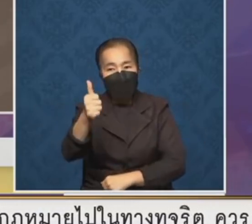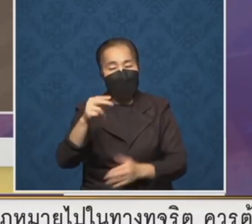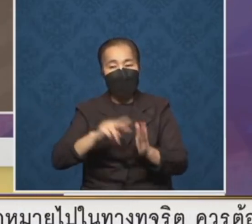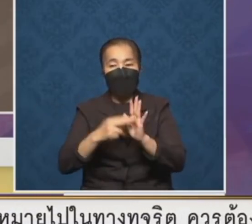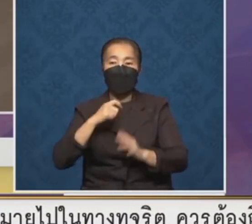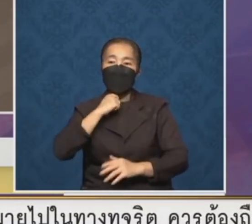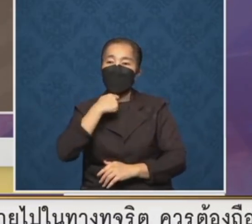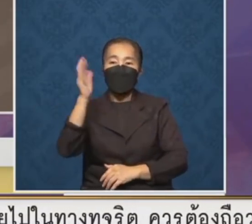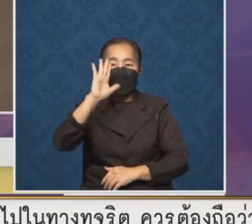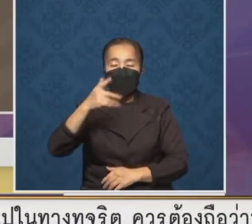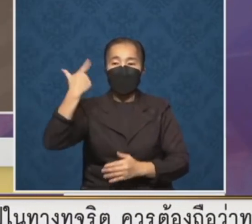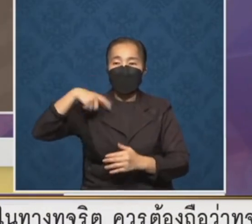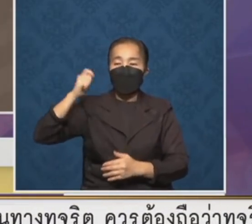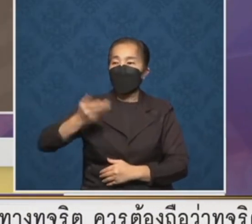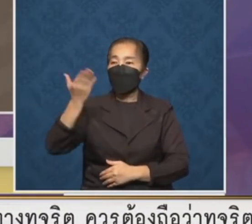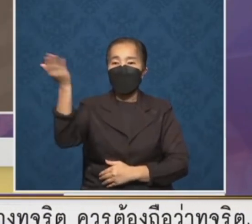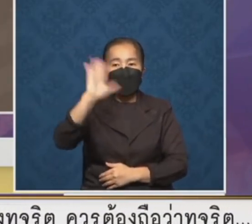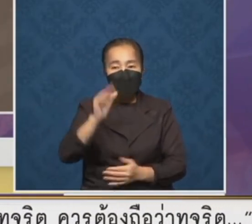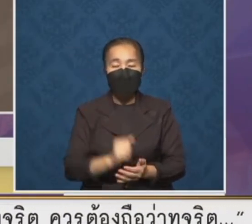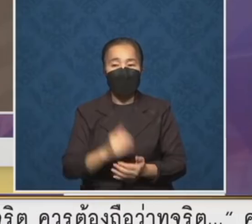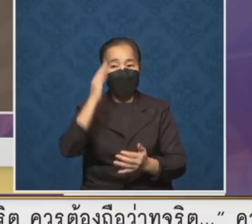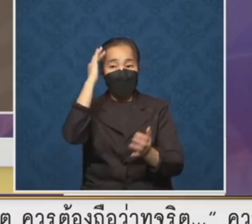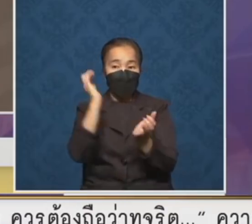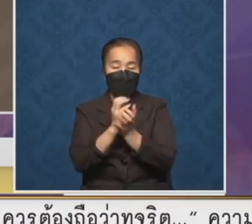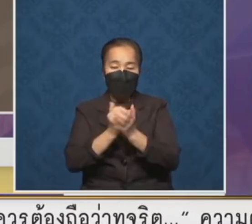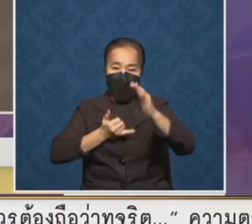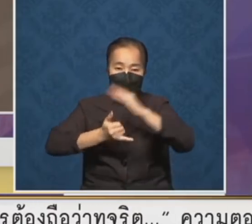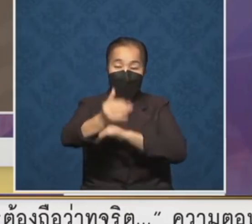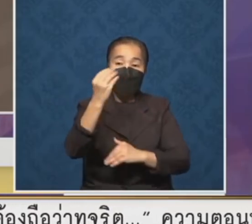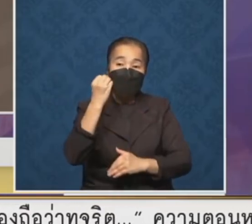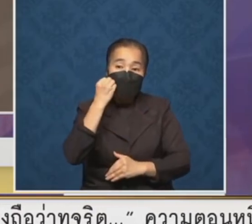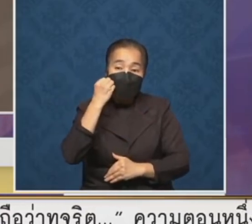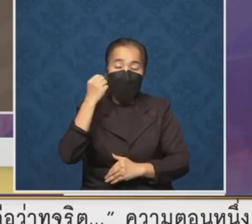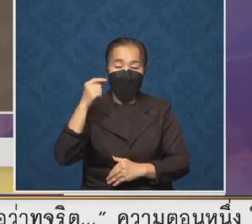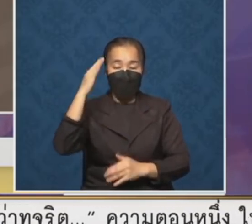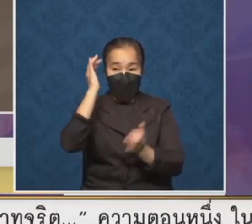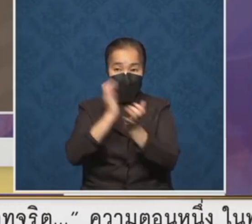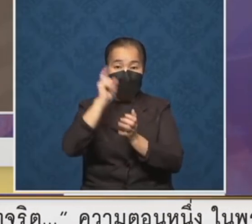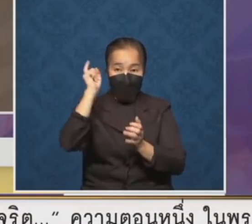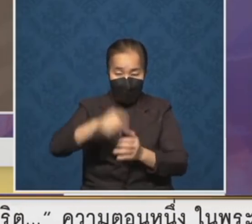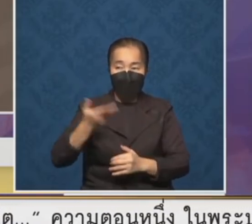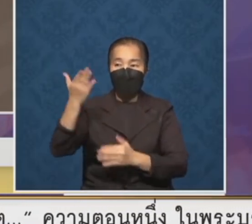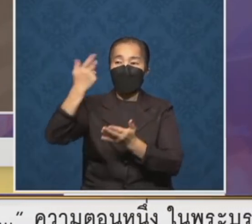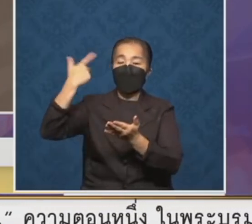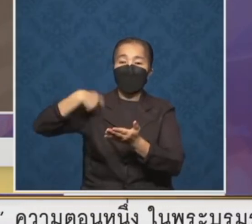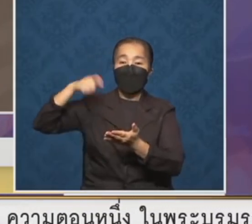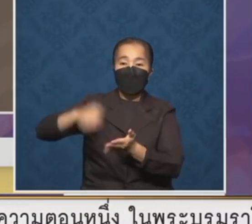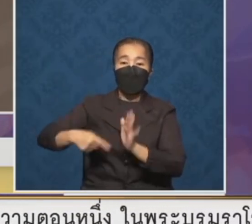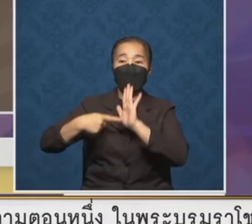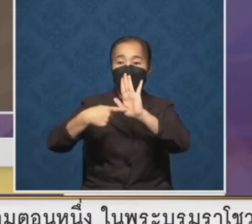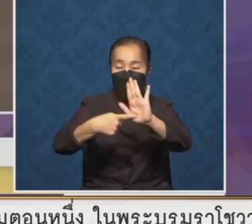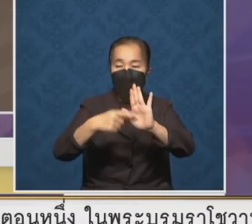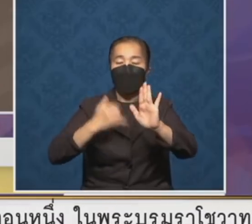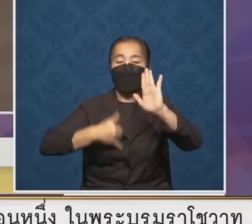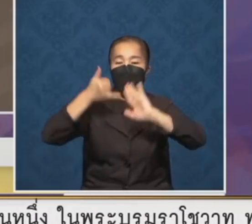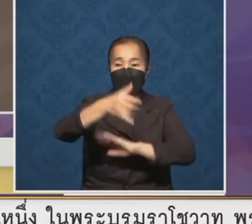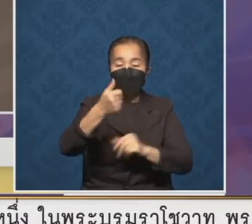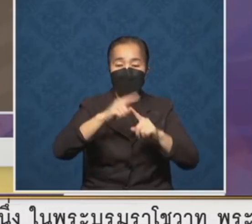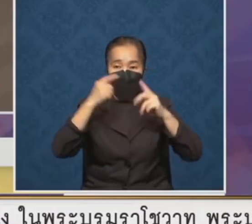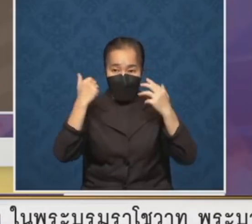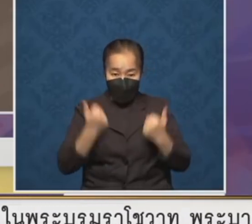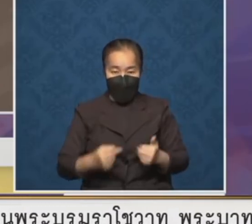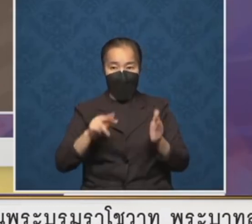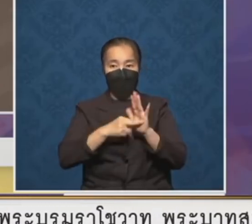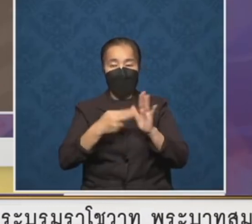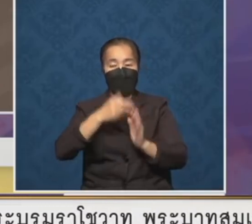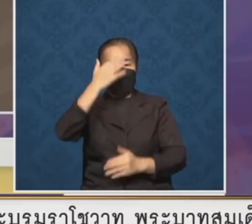าลครับตำรวจจะค้นบ้านคนยังต้องมีหมายศาลเลยครับนี่เรากำลังจะทำให้เจ้าหน้าที่เดี๋ยวบุกเข้าไปในความทรง